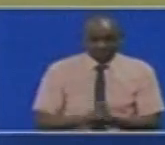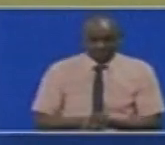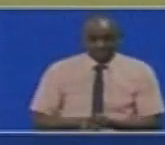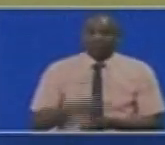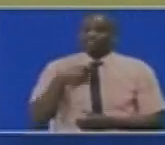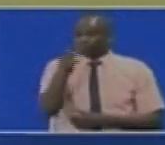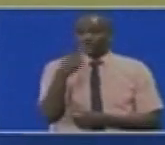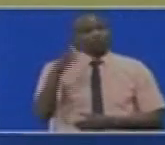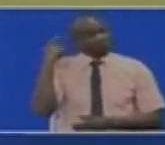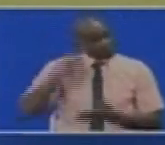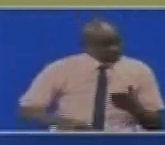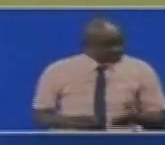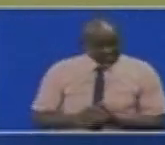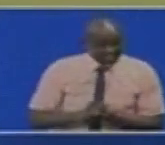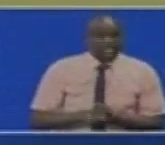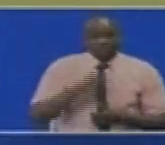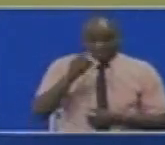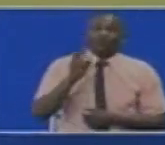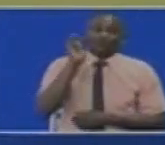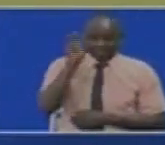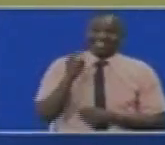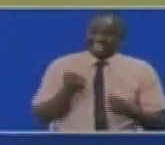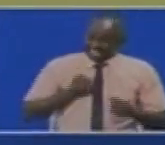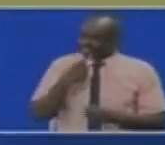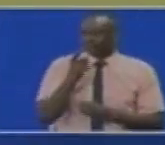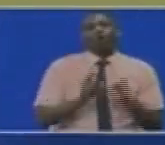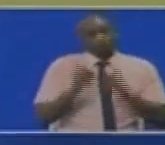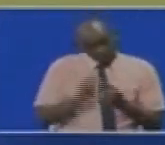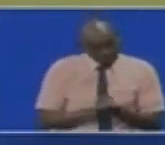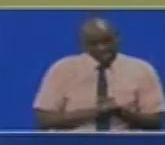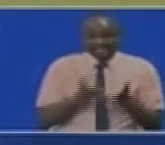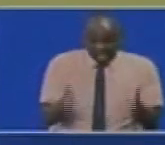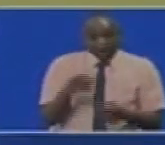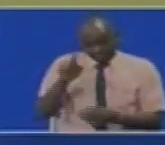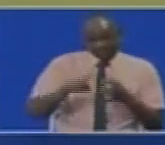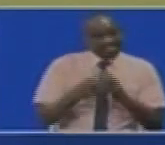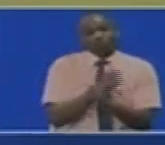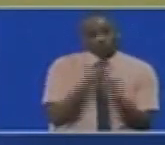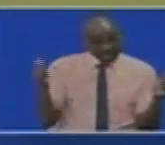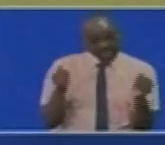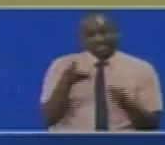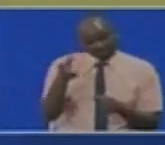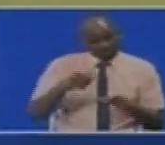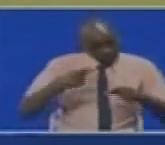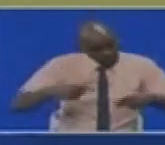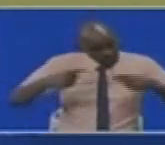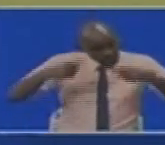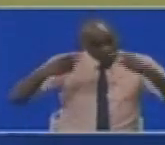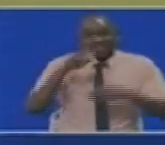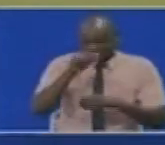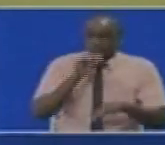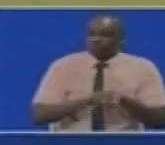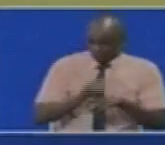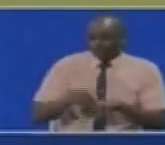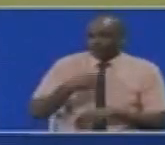Like I told you earlier that you are yet to see the girls play. And actually they started picking up as the game progresses, which is a good show from